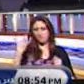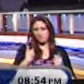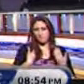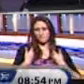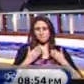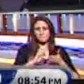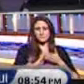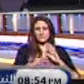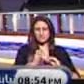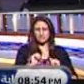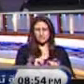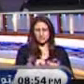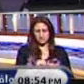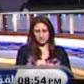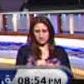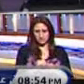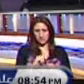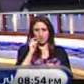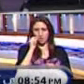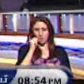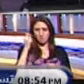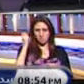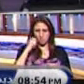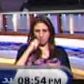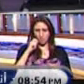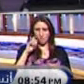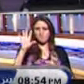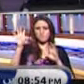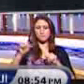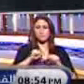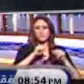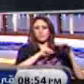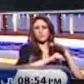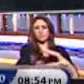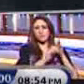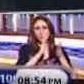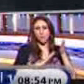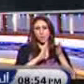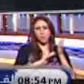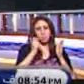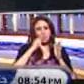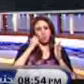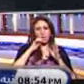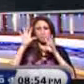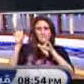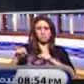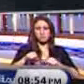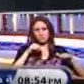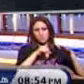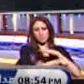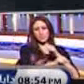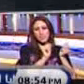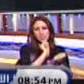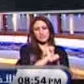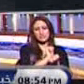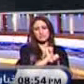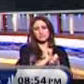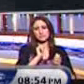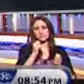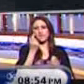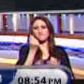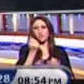يدعى أحمد سمك أو شهرته أحمد سمك، وهو مسجل خطر معروف عنه استخدامه لأسلوب